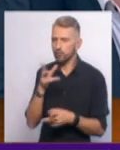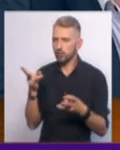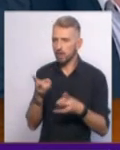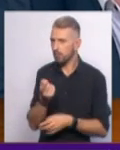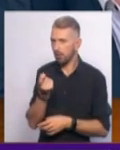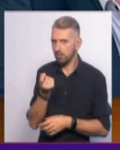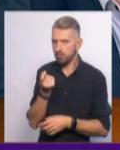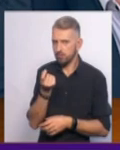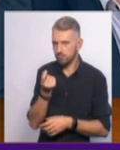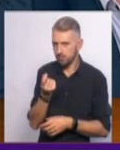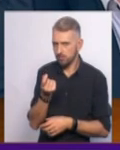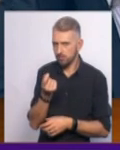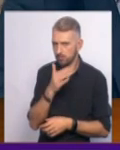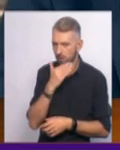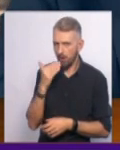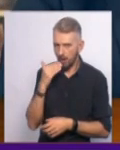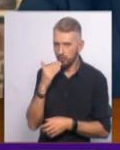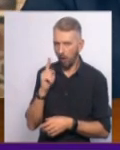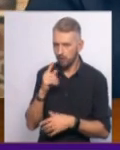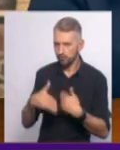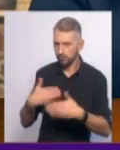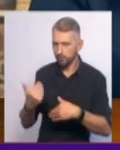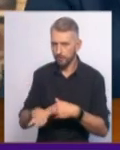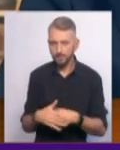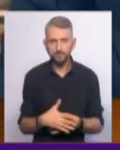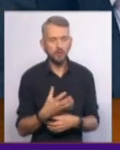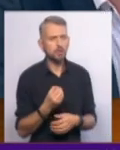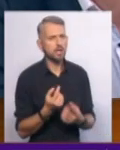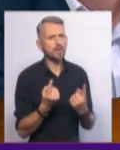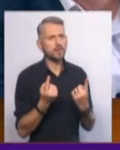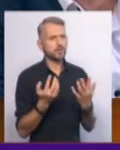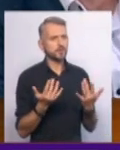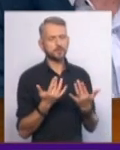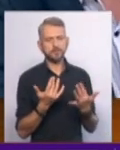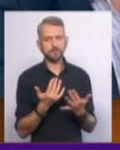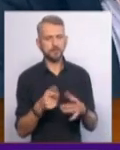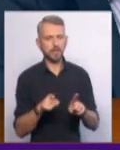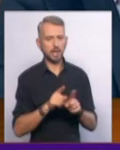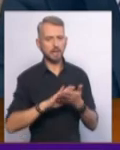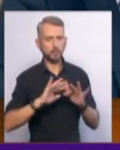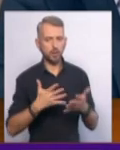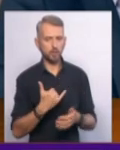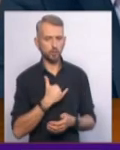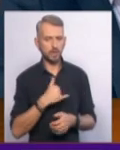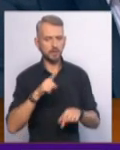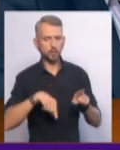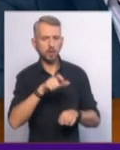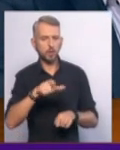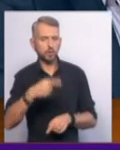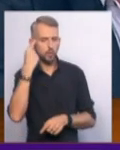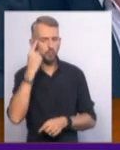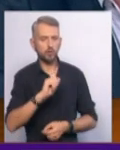але процес іде. Ну, от ще величезна там, знаєте, така ситуація. В нас інколи люди думають,